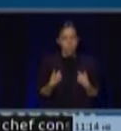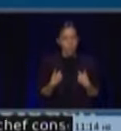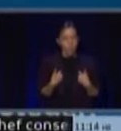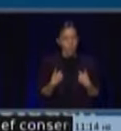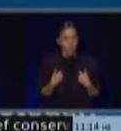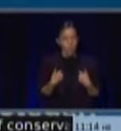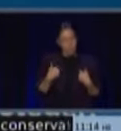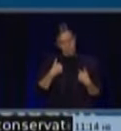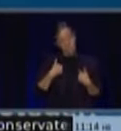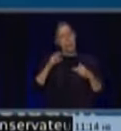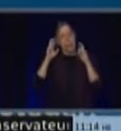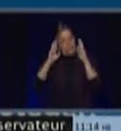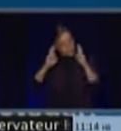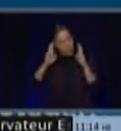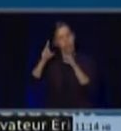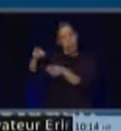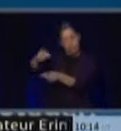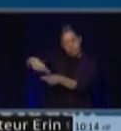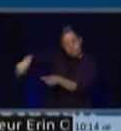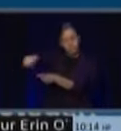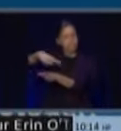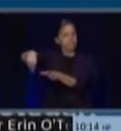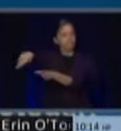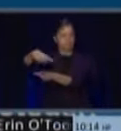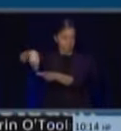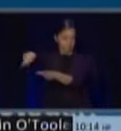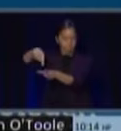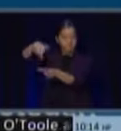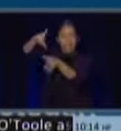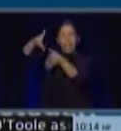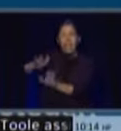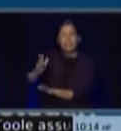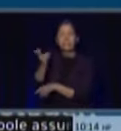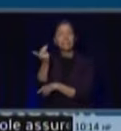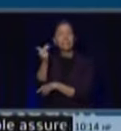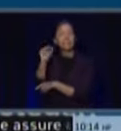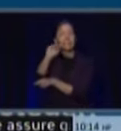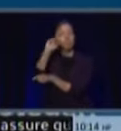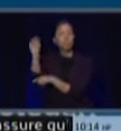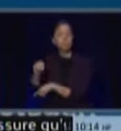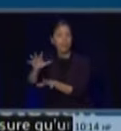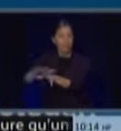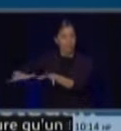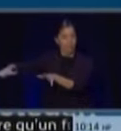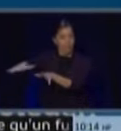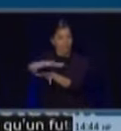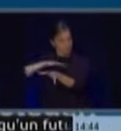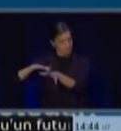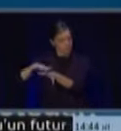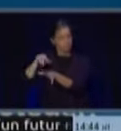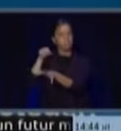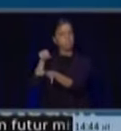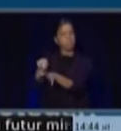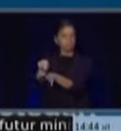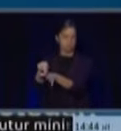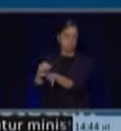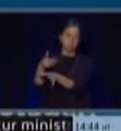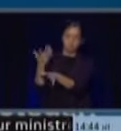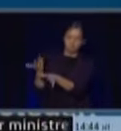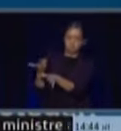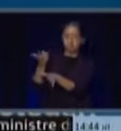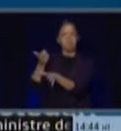j'ose croire que la grande majorité des 13 %, si on leur disait demain matin,